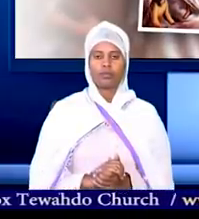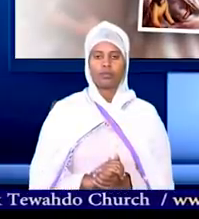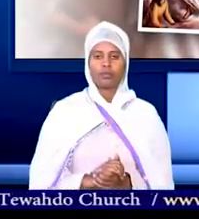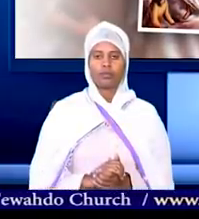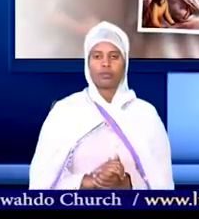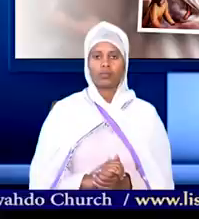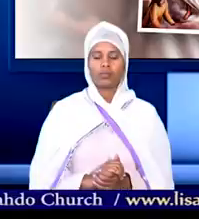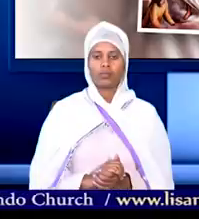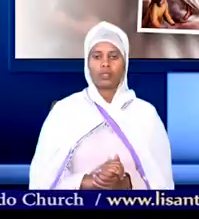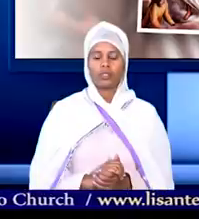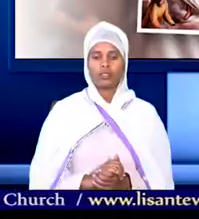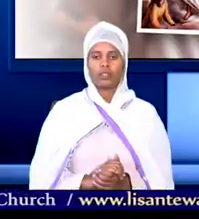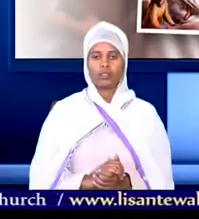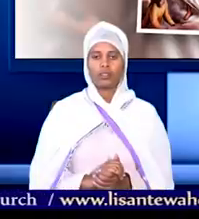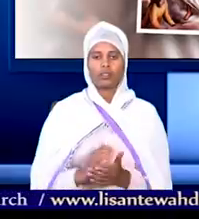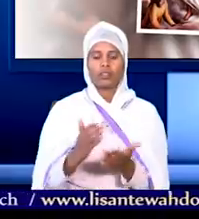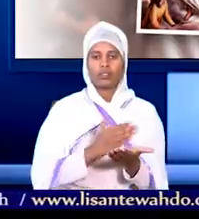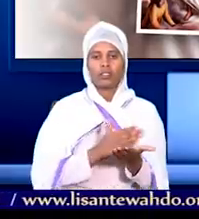ኣስዕብ ኣቢሉ